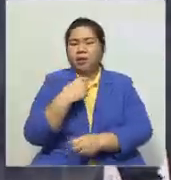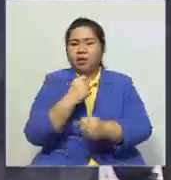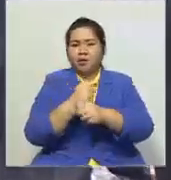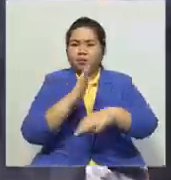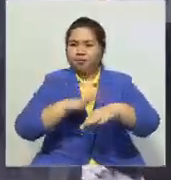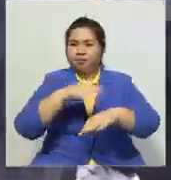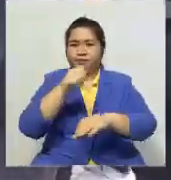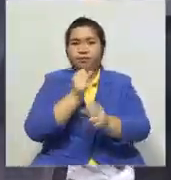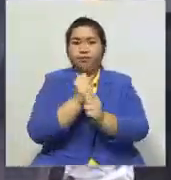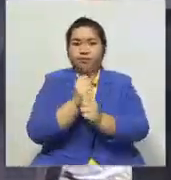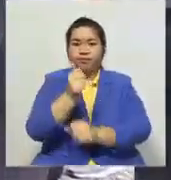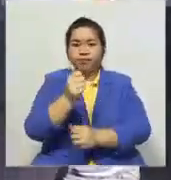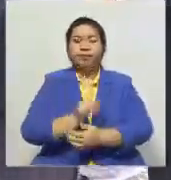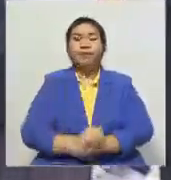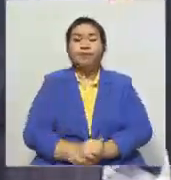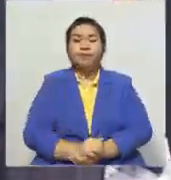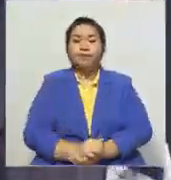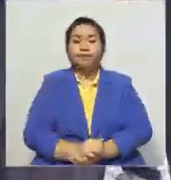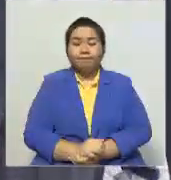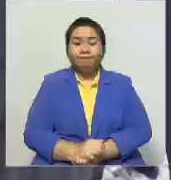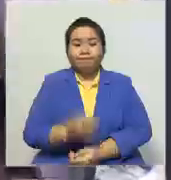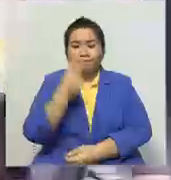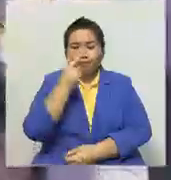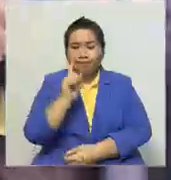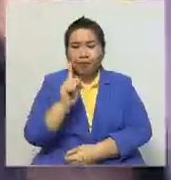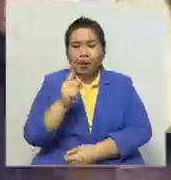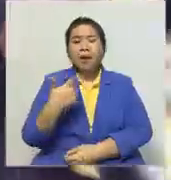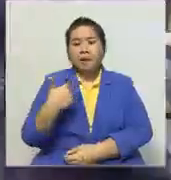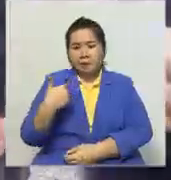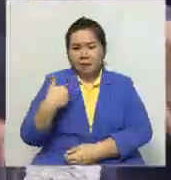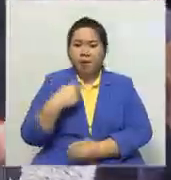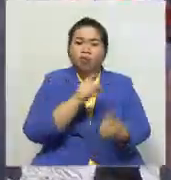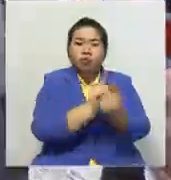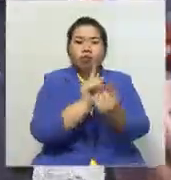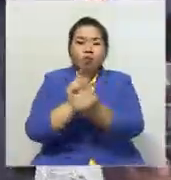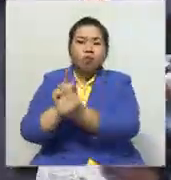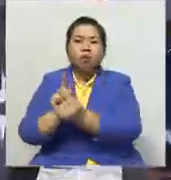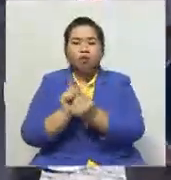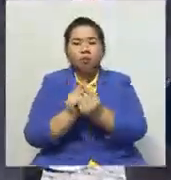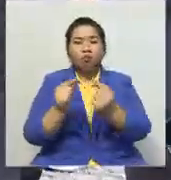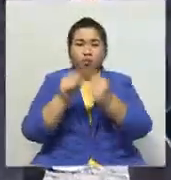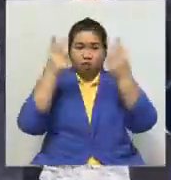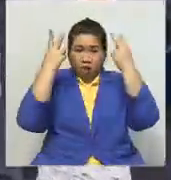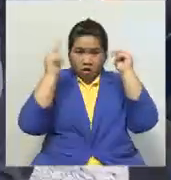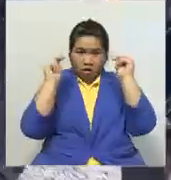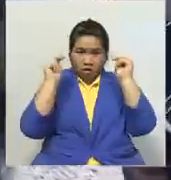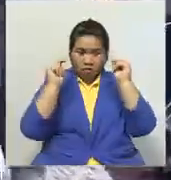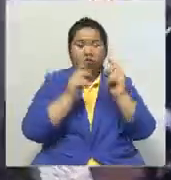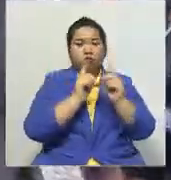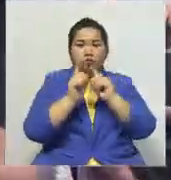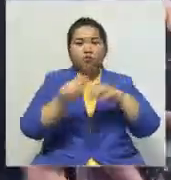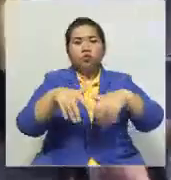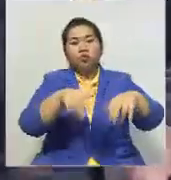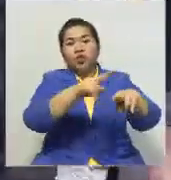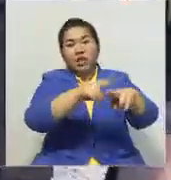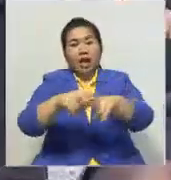าพในการทำงานที่ดีมากยิ่งขึ้นด้วยคุณผู้ชมจะเห็นนะคะว่าบรรยากาศการพบปะพูดคุยระหว่างนายกรัฐมนตรีแล้วก็พูดคุยกับประช